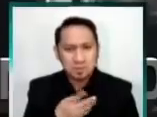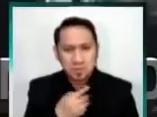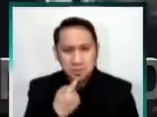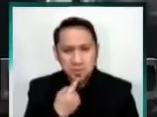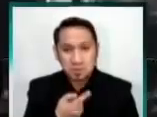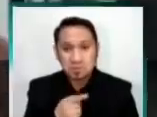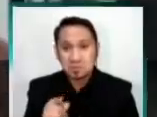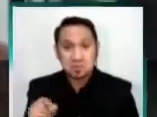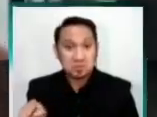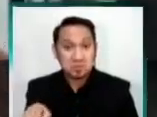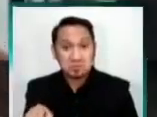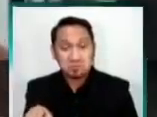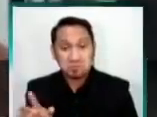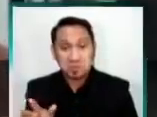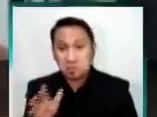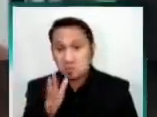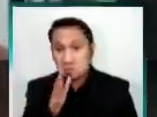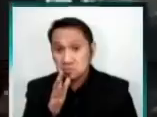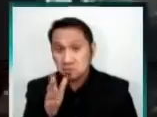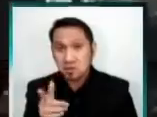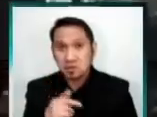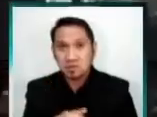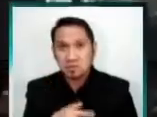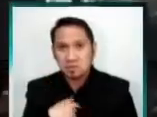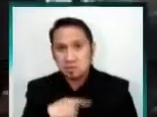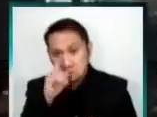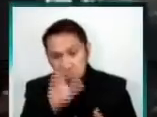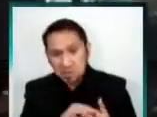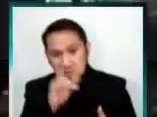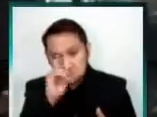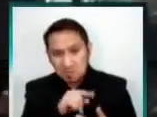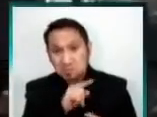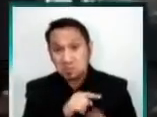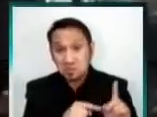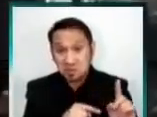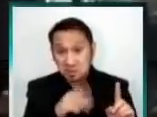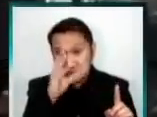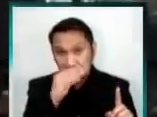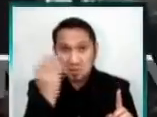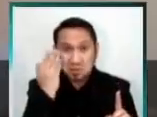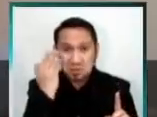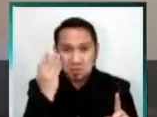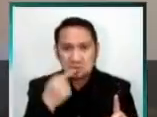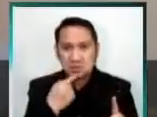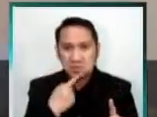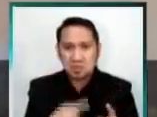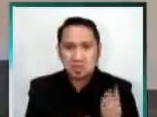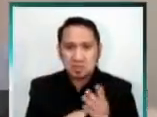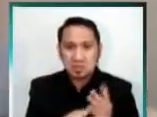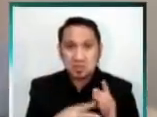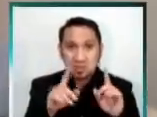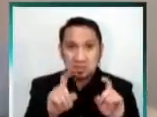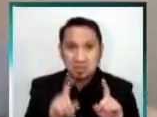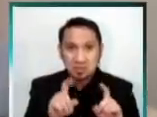Paniwalang paniwala at napa-face palm pa si Mami Marinel na magkunuri si Elaine na nahuli siyang nandadaya sa exam. Maya-maya, inabot ni